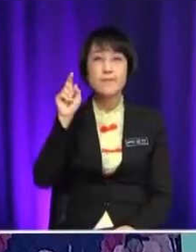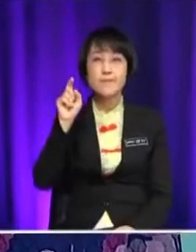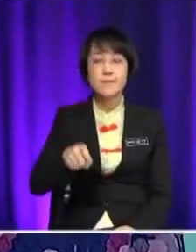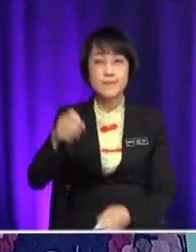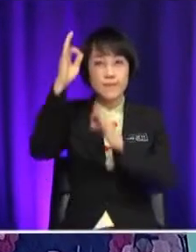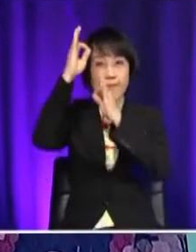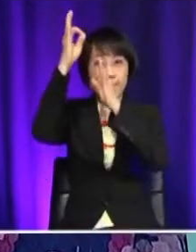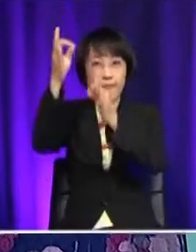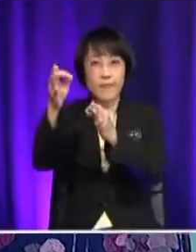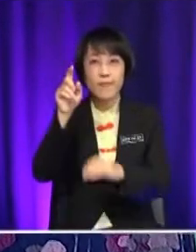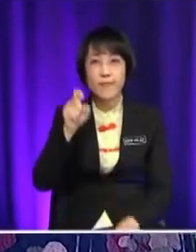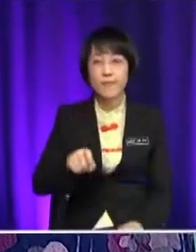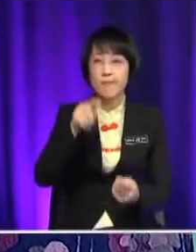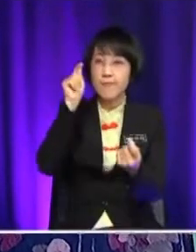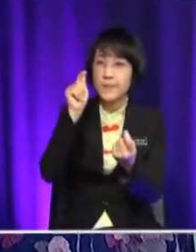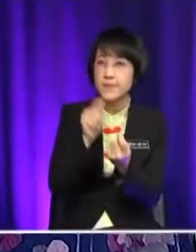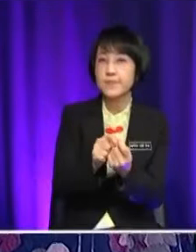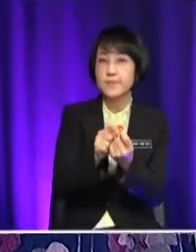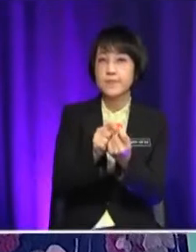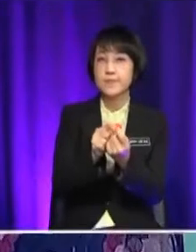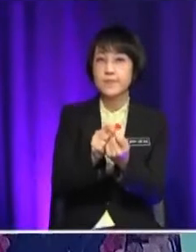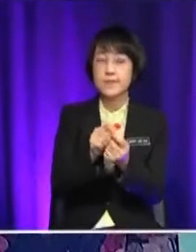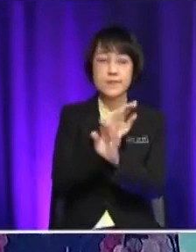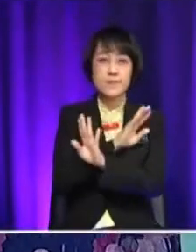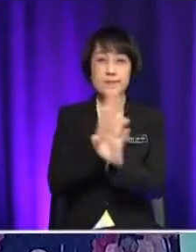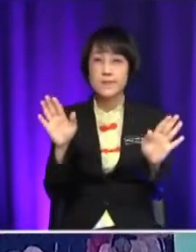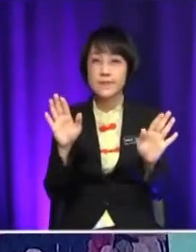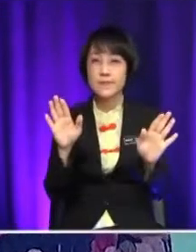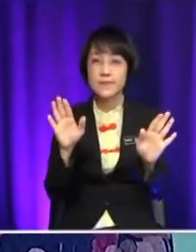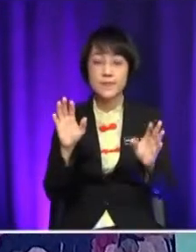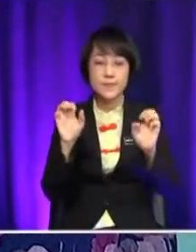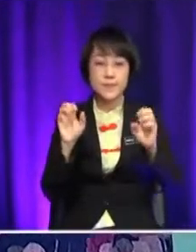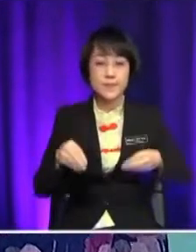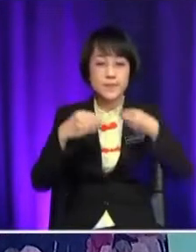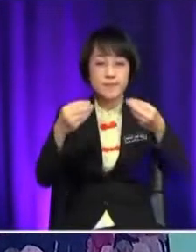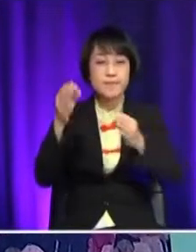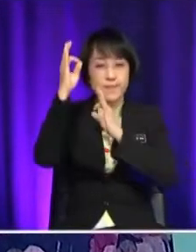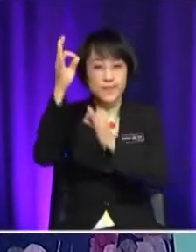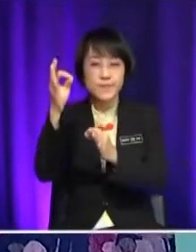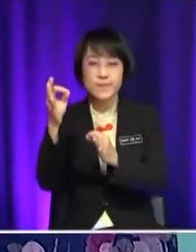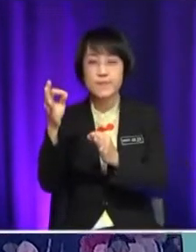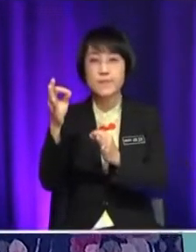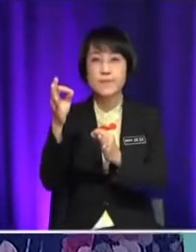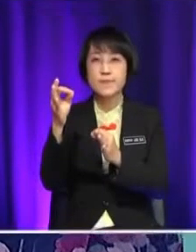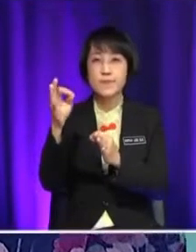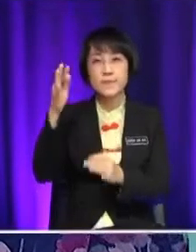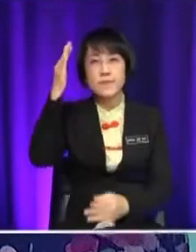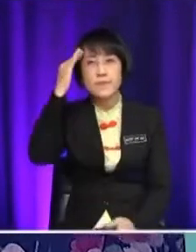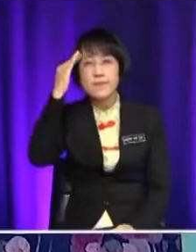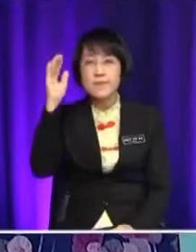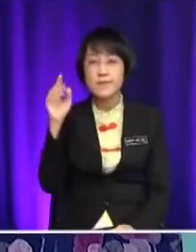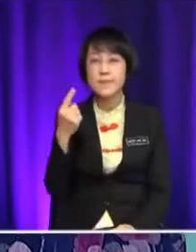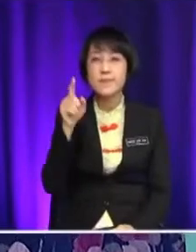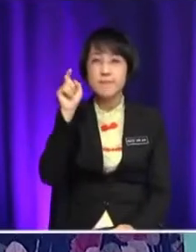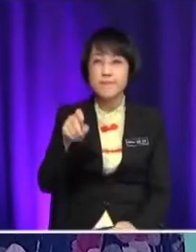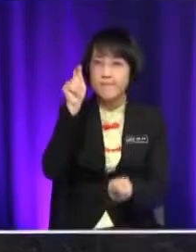boleh bagi fakta yang berdasarkan apa yang kita tahu sahaja. Kalau kita tadi lebih kepada bahan yang